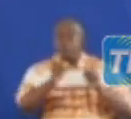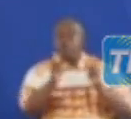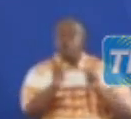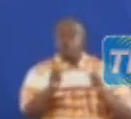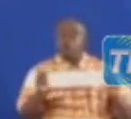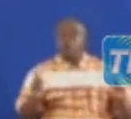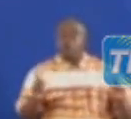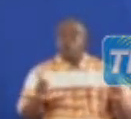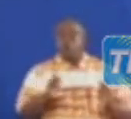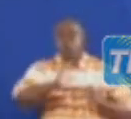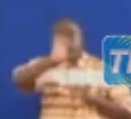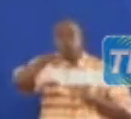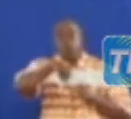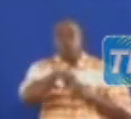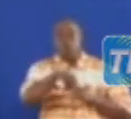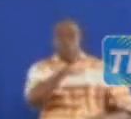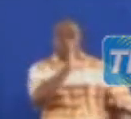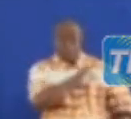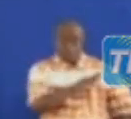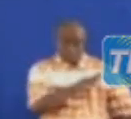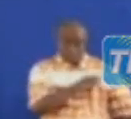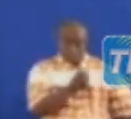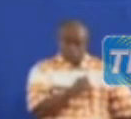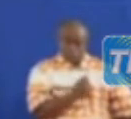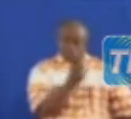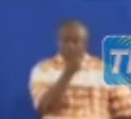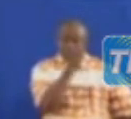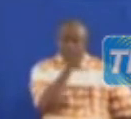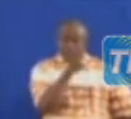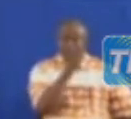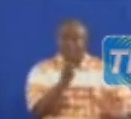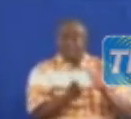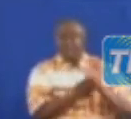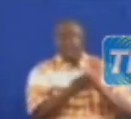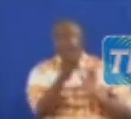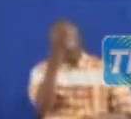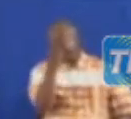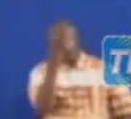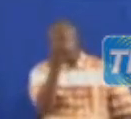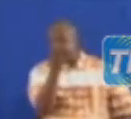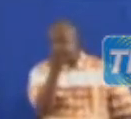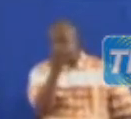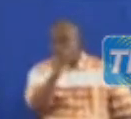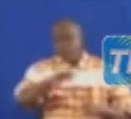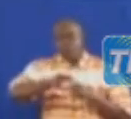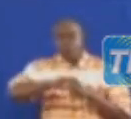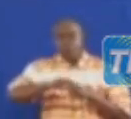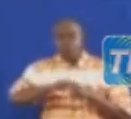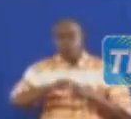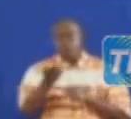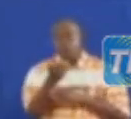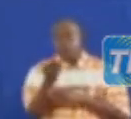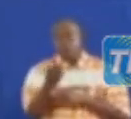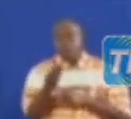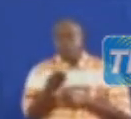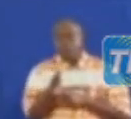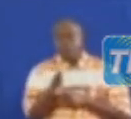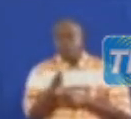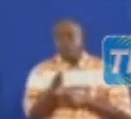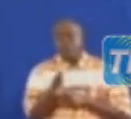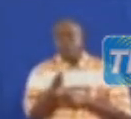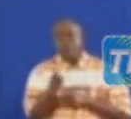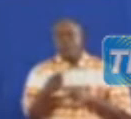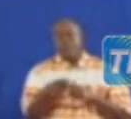kawaida yakijumuisha mishahara shilingi trilioni 2.94 na matumizi mengineyo shilingi